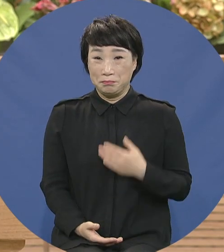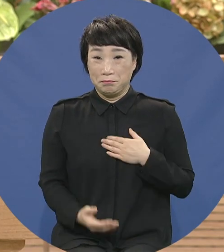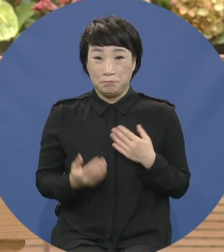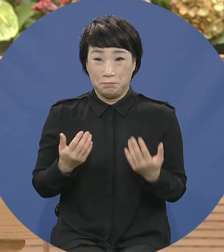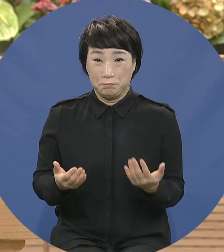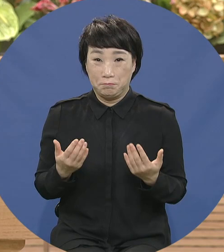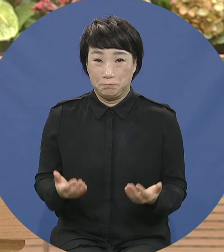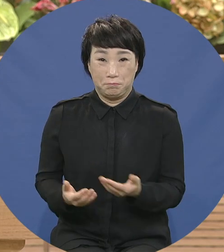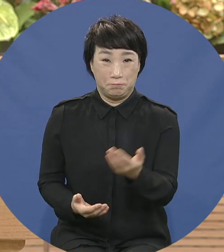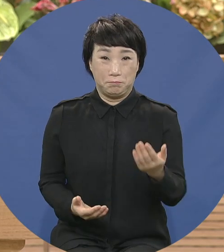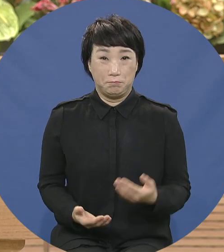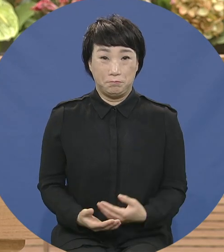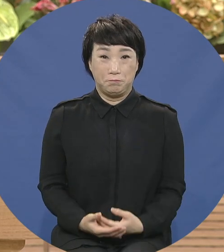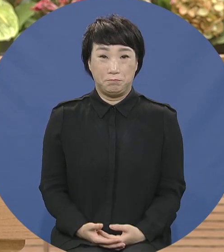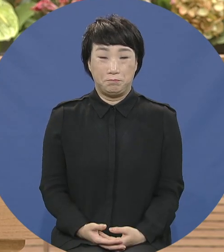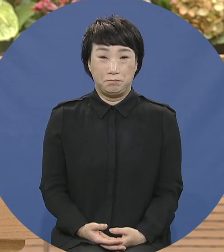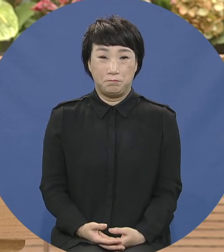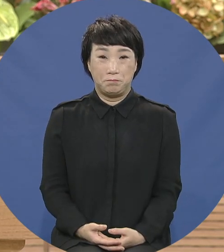어찌할꼬? 응?